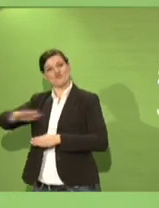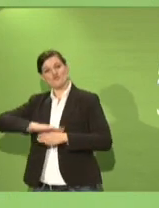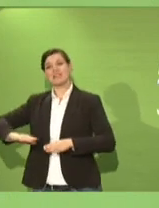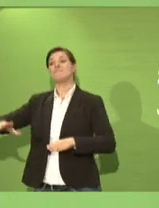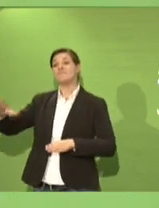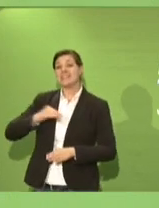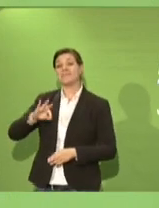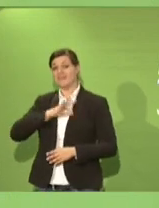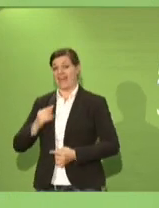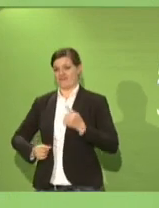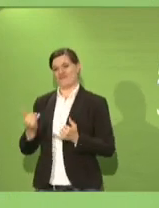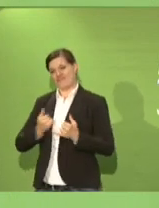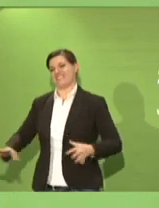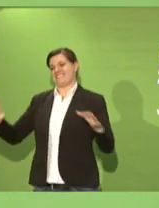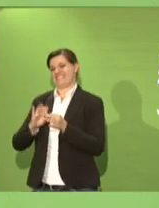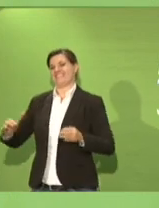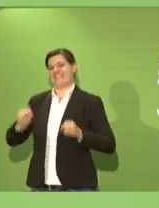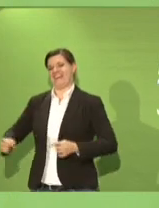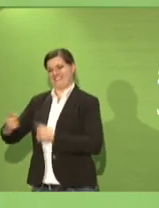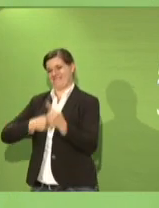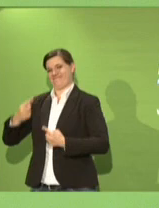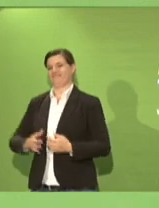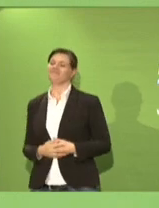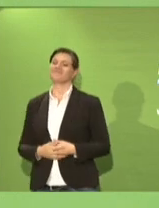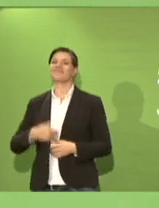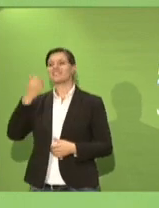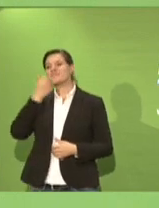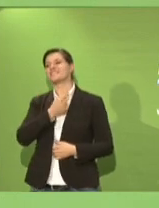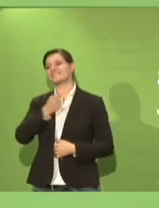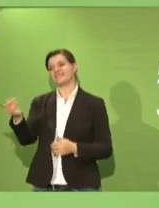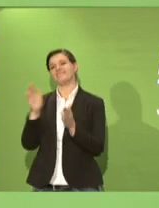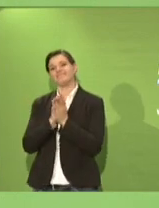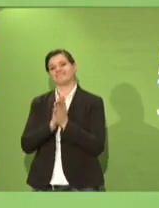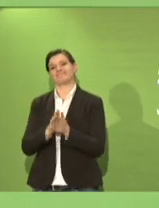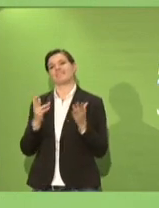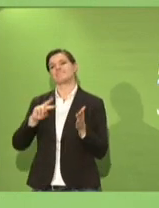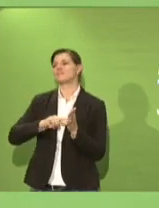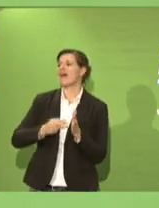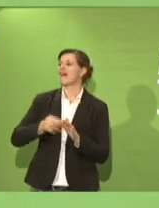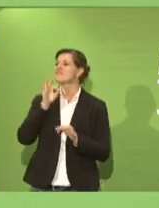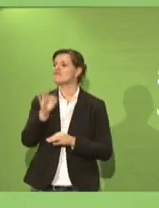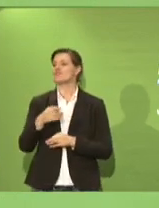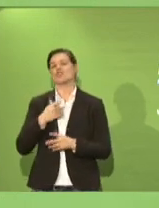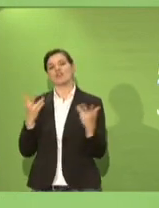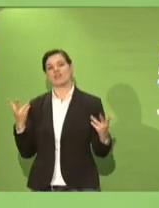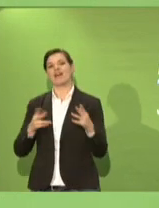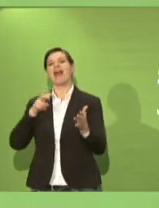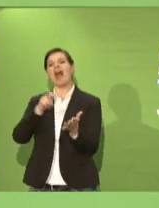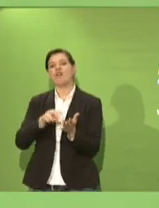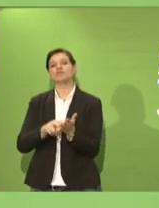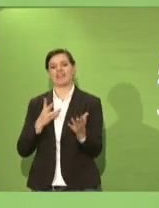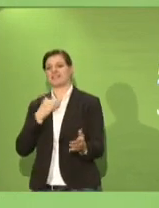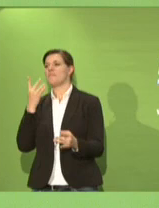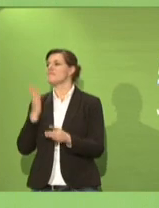kann. Deswegen überlegt euch das gut in den nächsten Wochen und Monaten. Plant Auftritte, plant Besuche in den 3 Ostlandesverbänden,